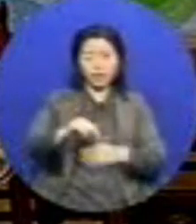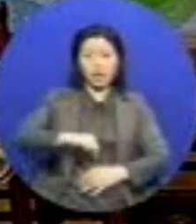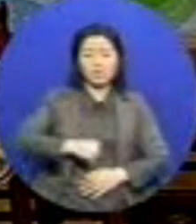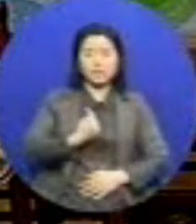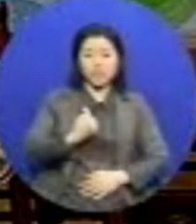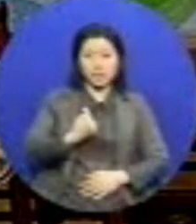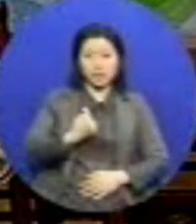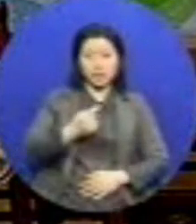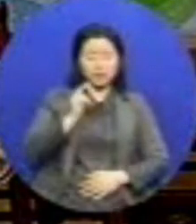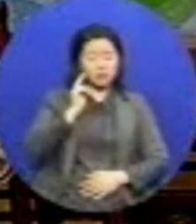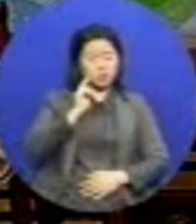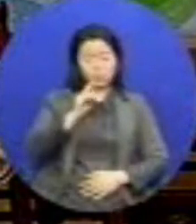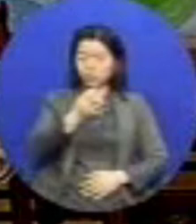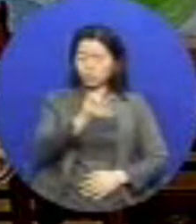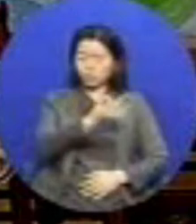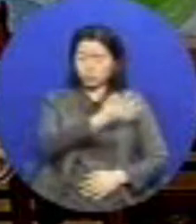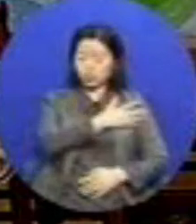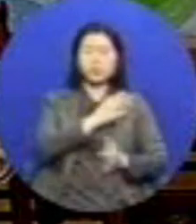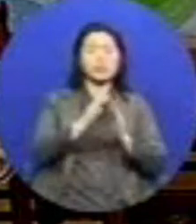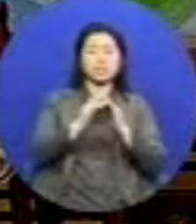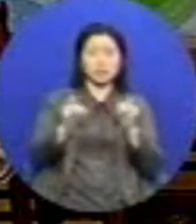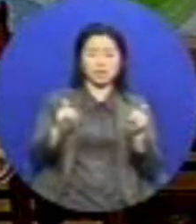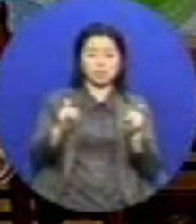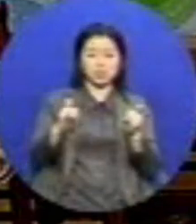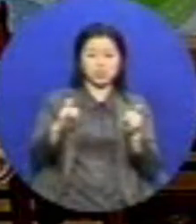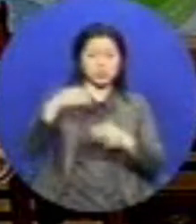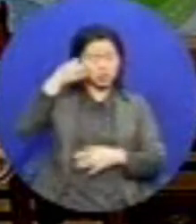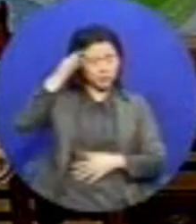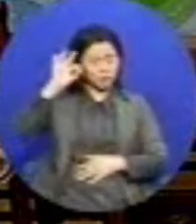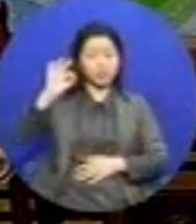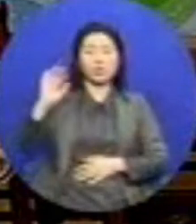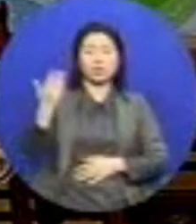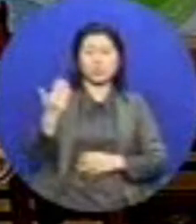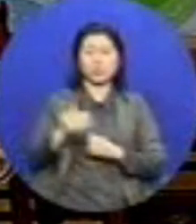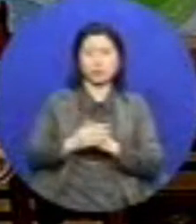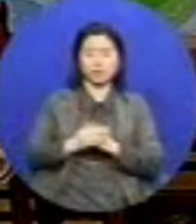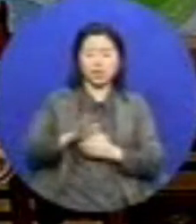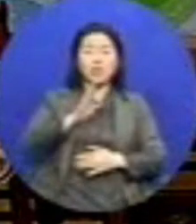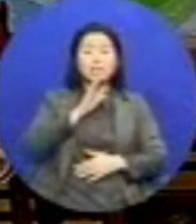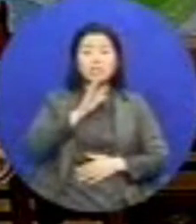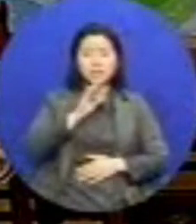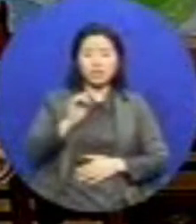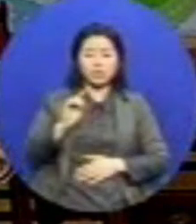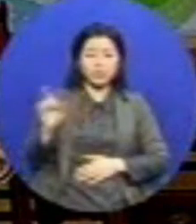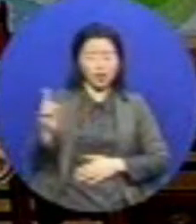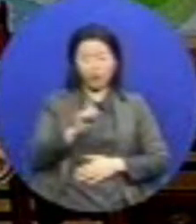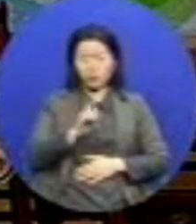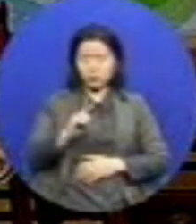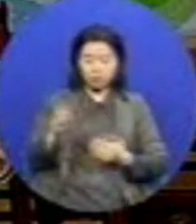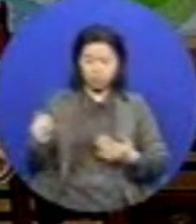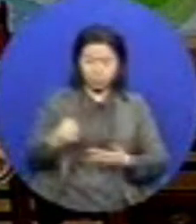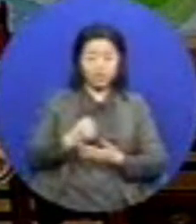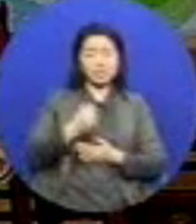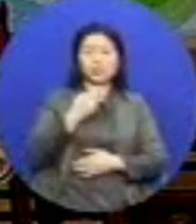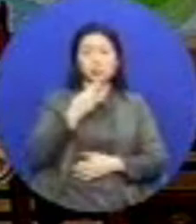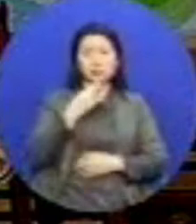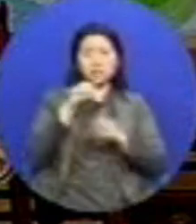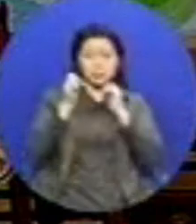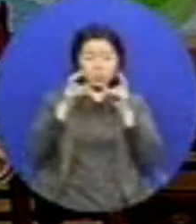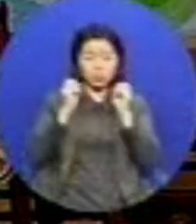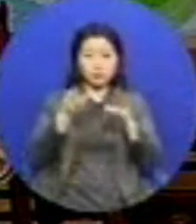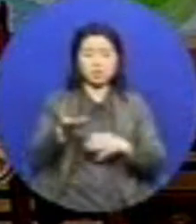부유한 사람 이라는 것이 깨달아 지 드려요 실제로는 아무것도 가진게 없는 선교사 지 말 왜